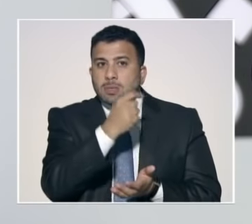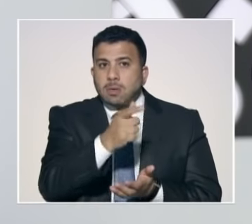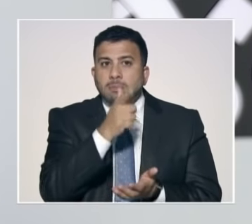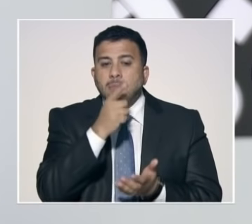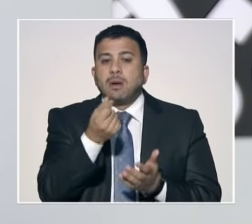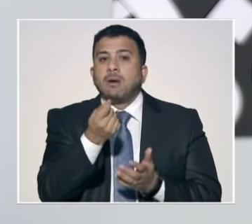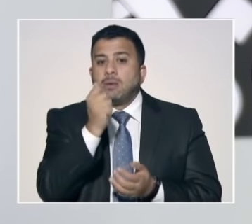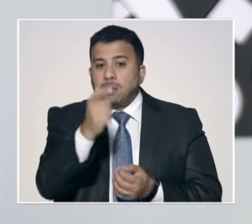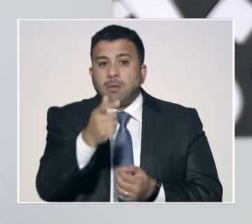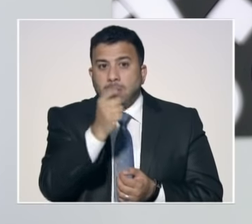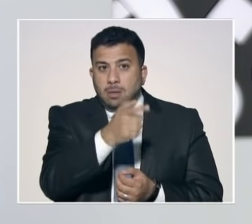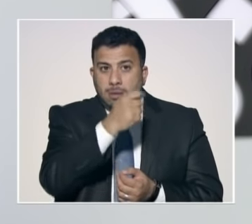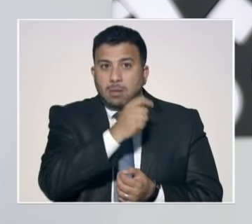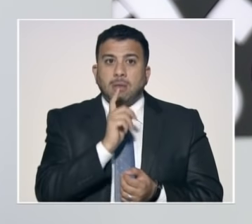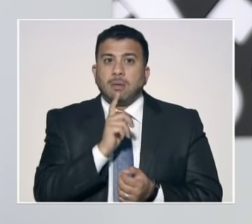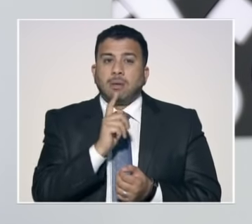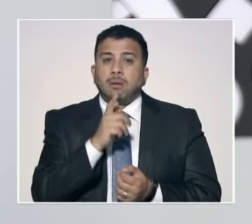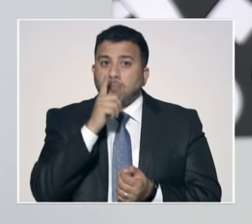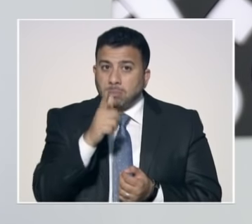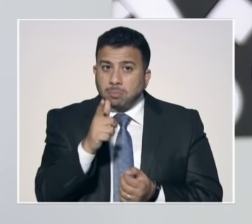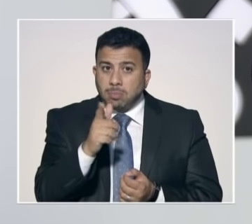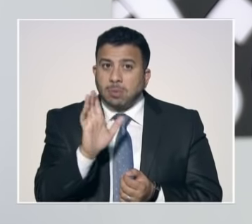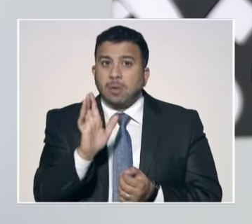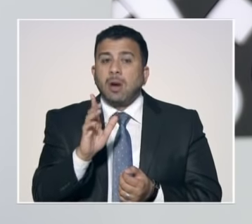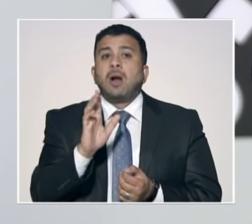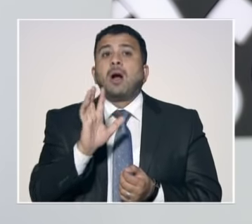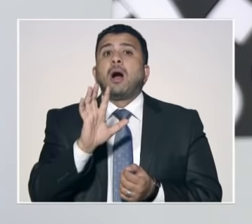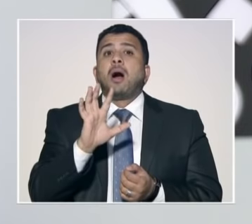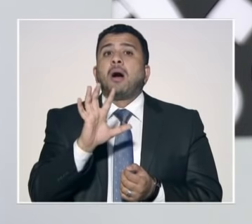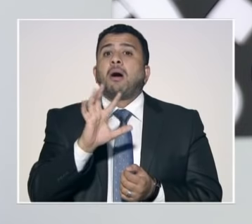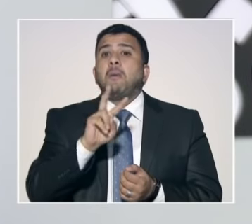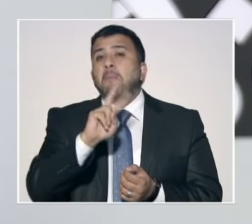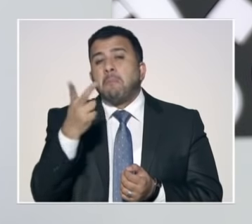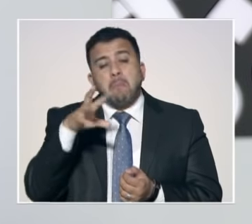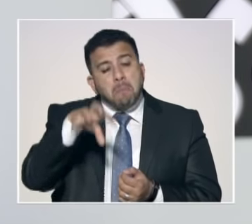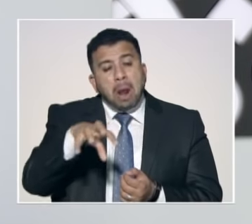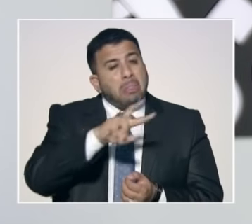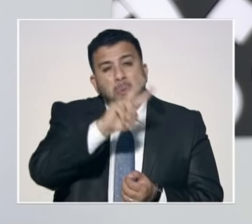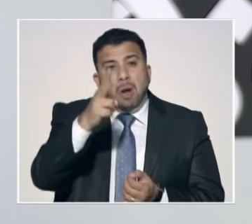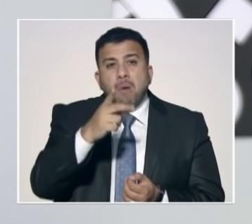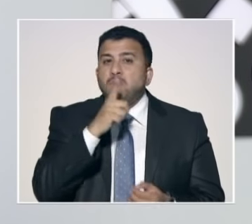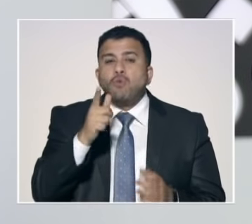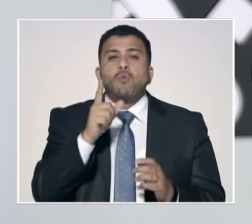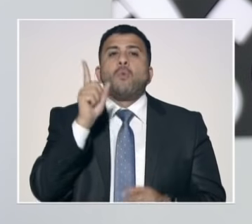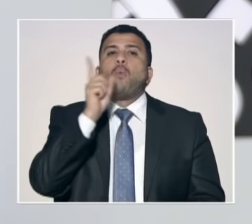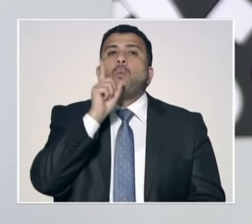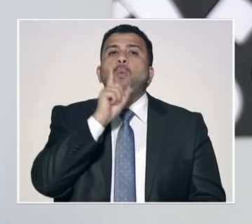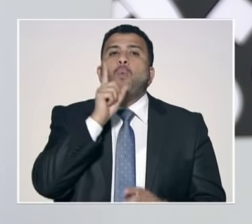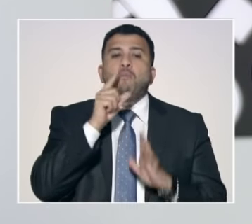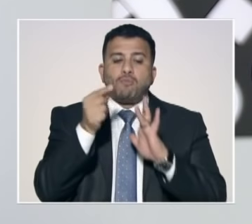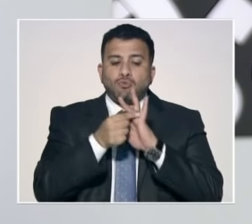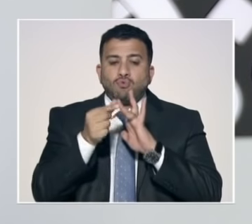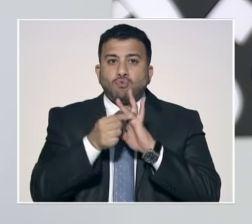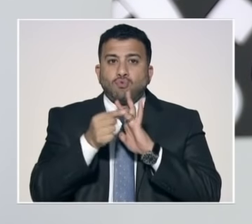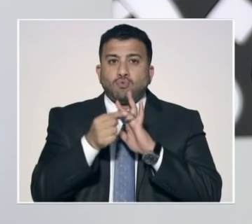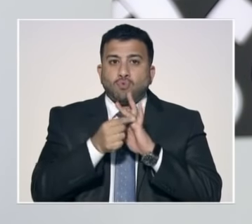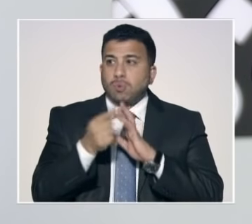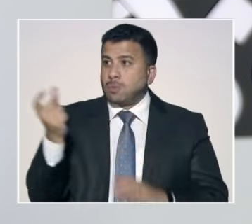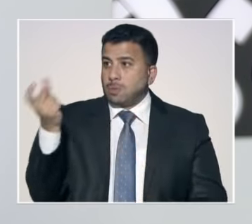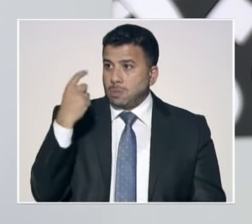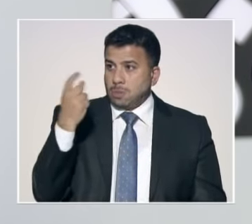للقصر. فأحيانا قد يحصل، وأحيانا يعطى لأم الزوج، يعطى أيضا لأم الزوج، هذا في